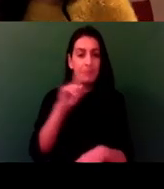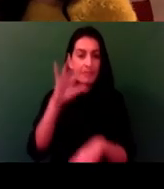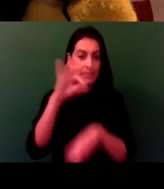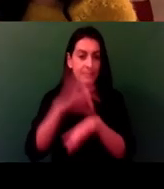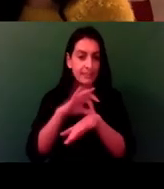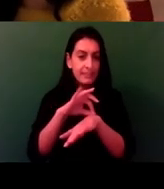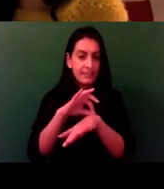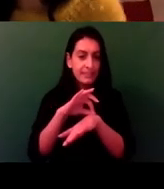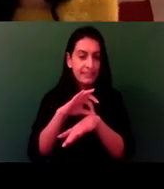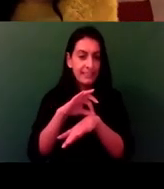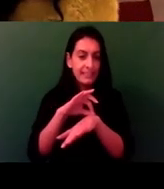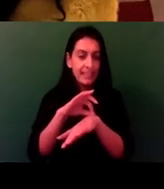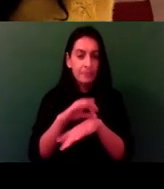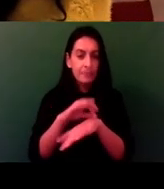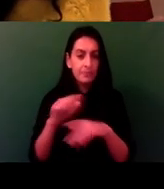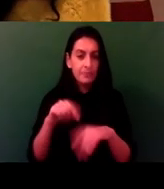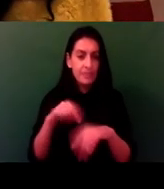genel tartışmaya geçelim.